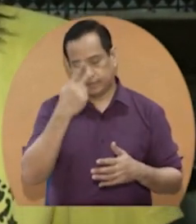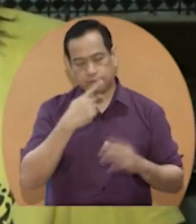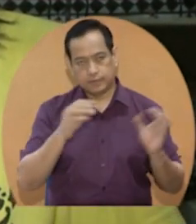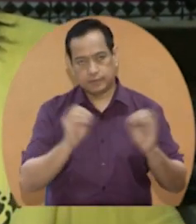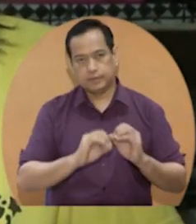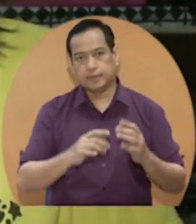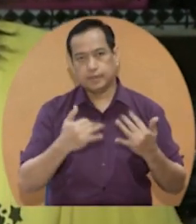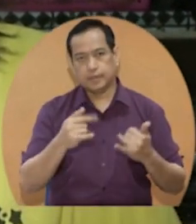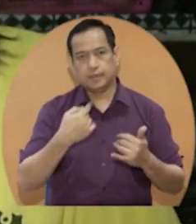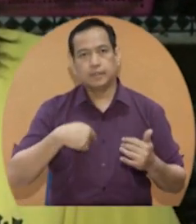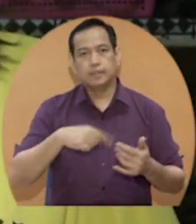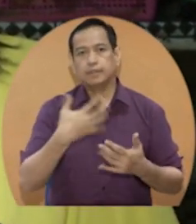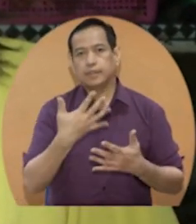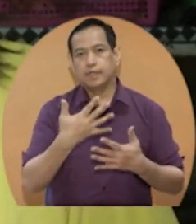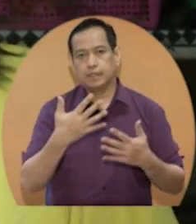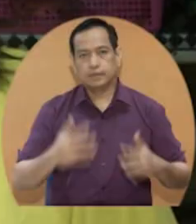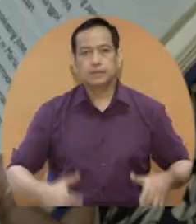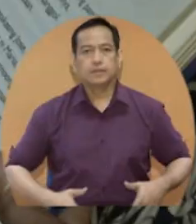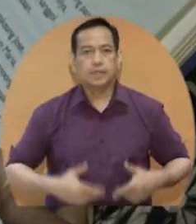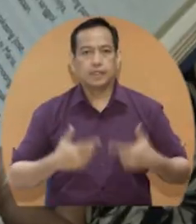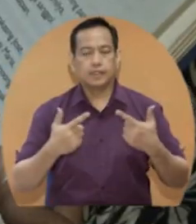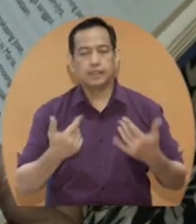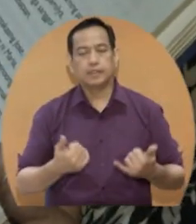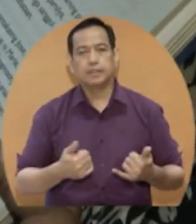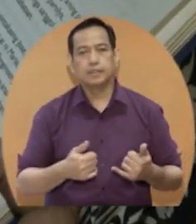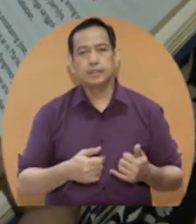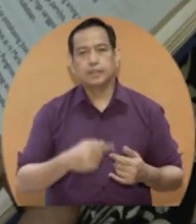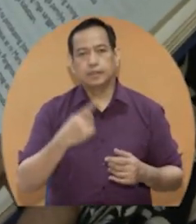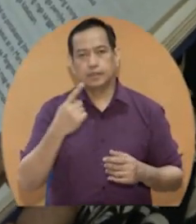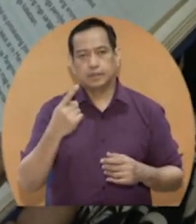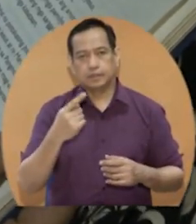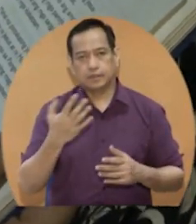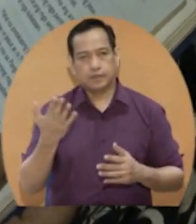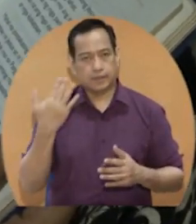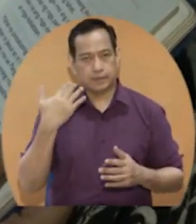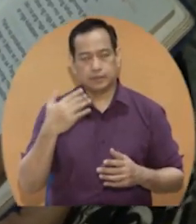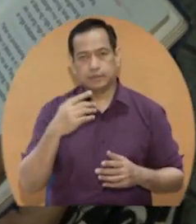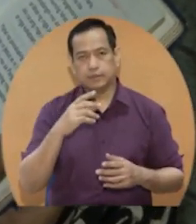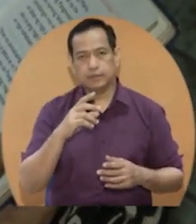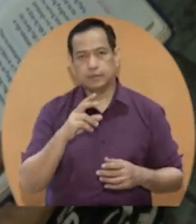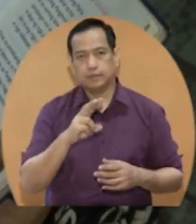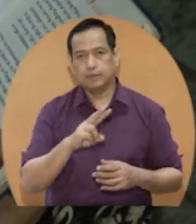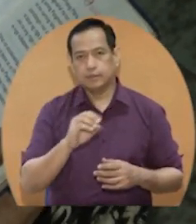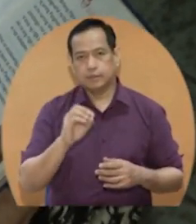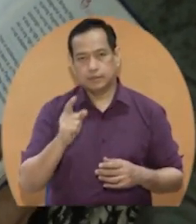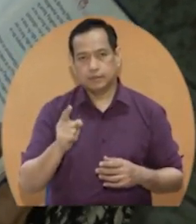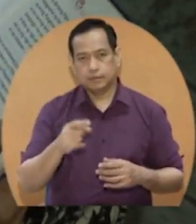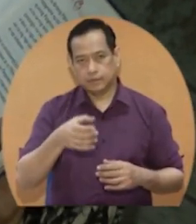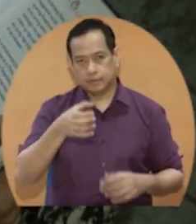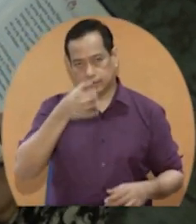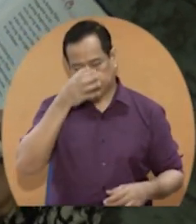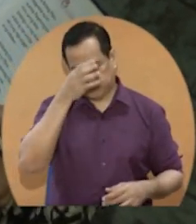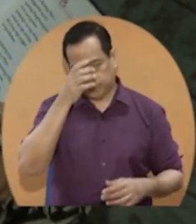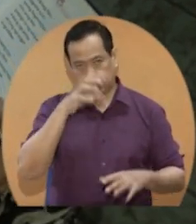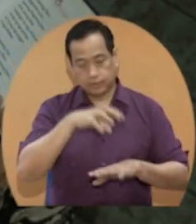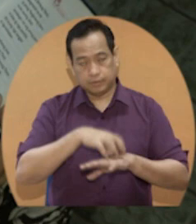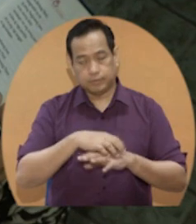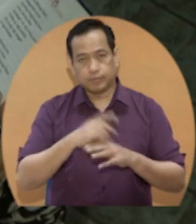natitira buhay. Yung isa po, noong 2002 po, brain tumor. Tapos